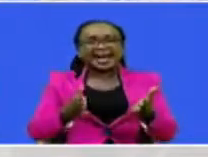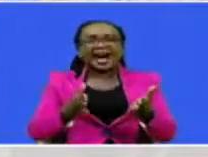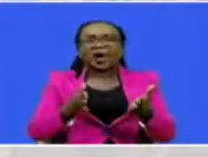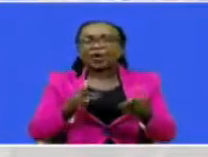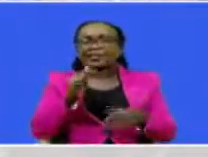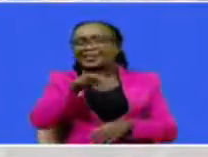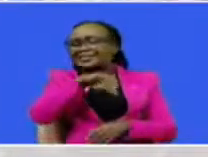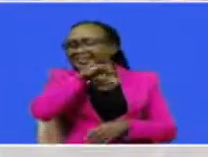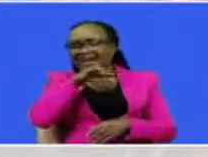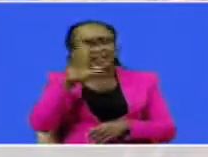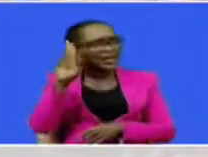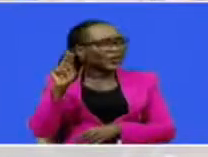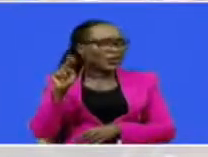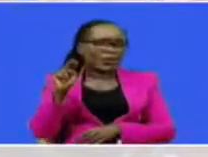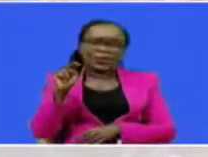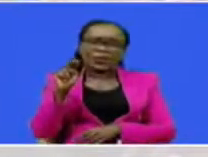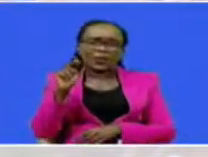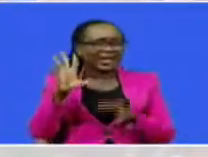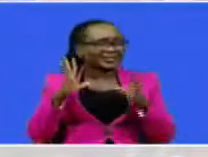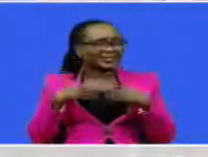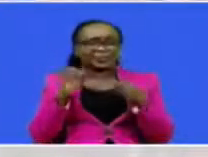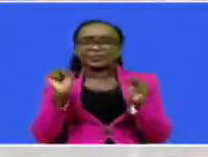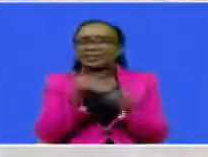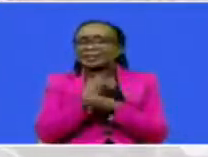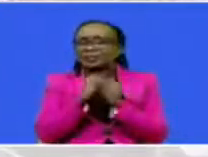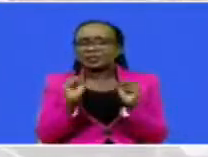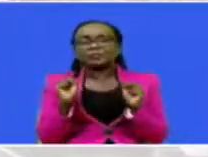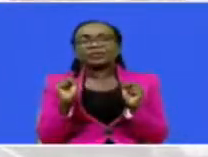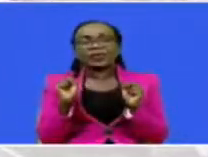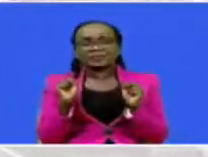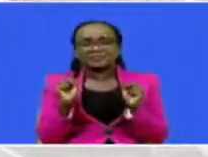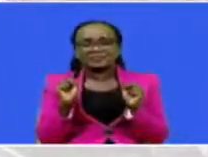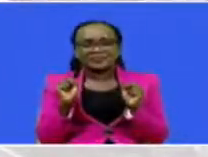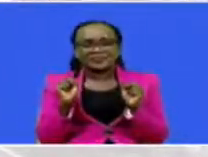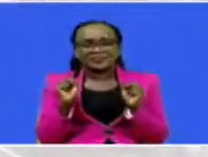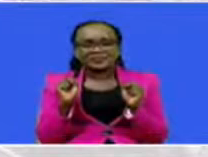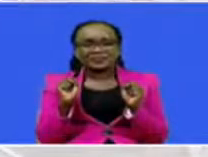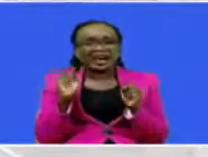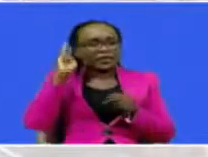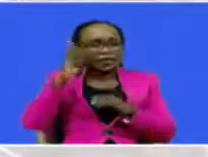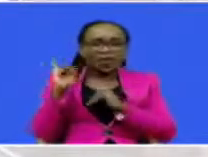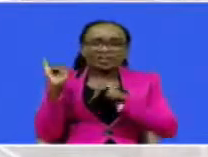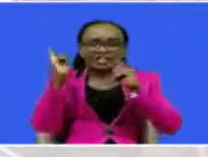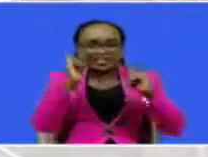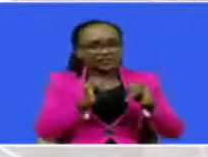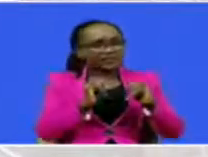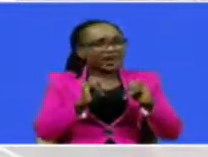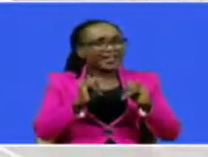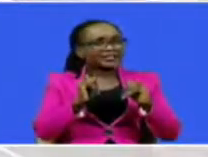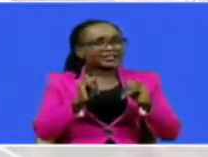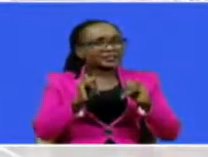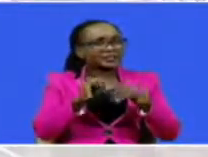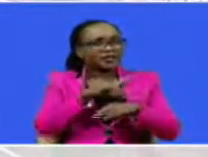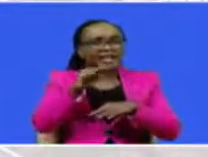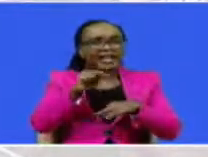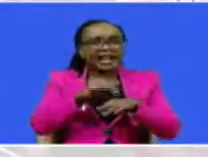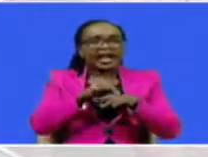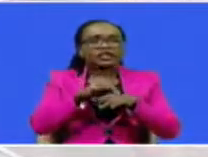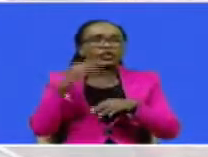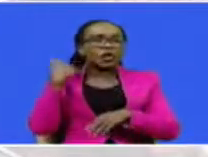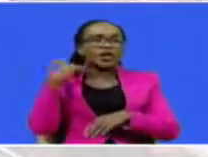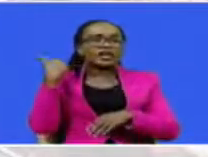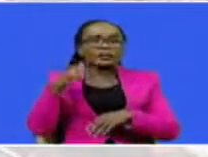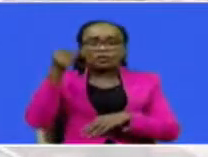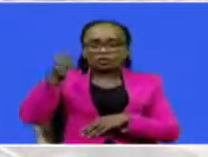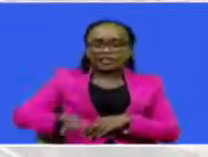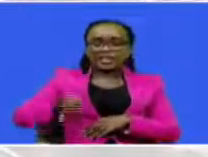kitendawili hapana, tumekataa, tumekataa. And we want to invite the International Criminal Court of